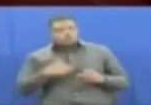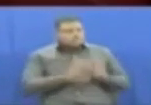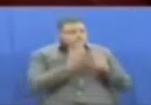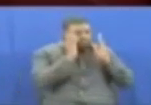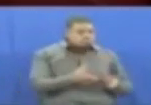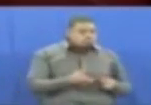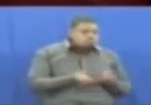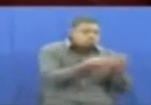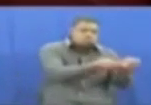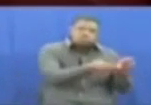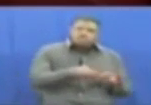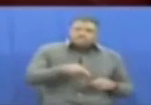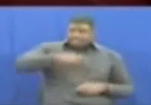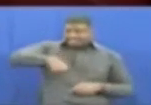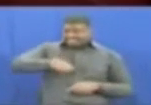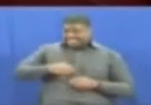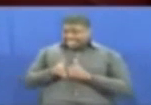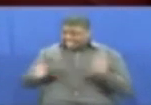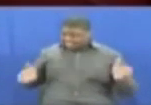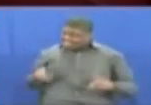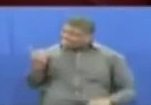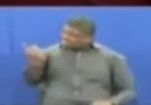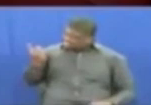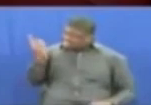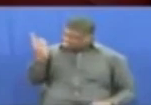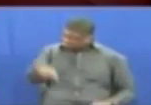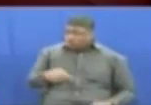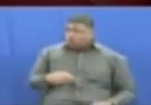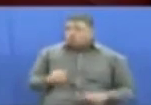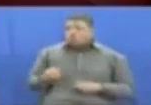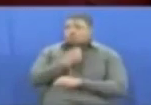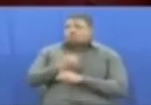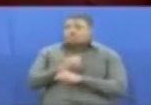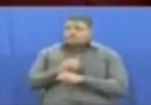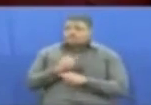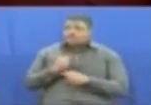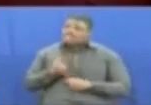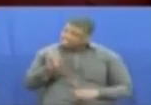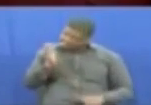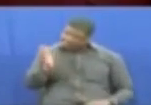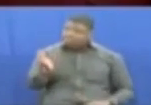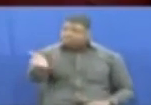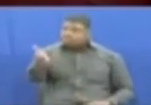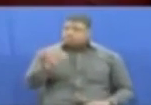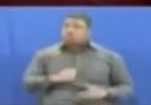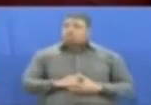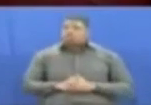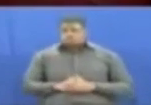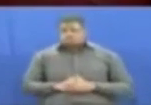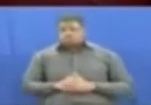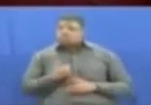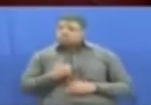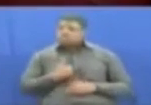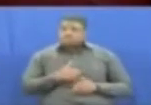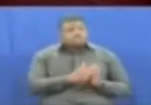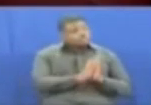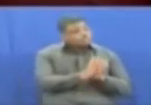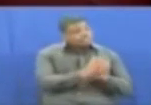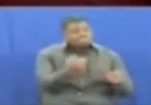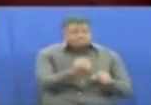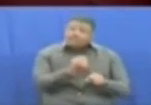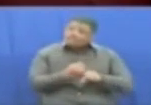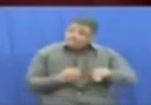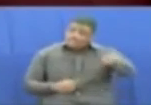mkuu. Sisi wabunge tuna nafasi ya kuweza kufanya hivyo, na ningependa kutoa wito tufanye hivyo